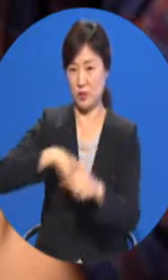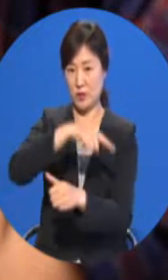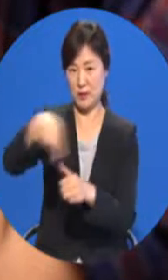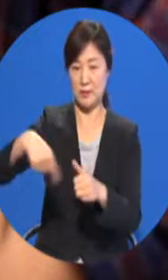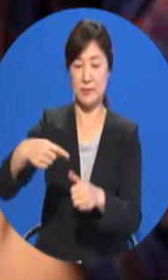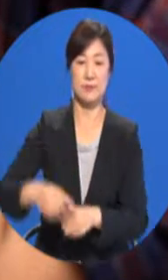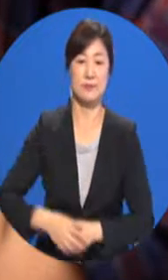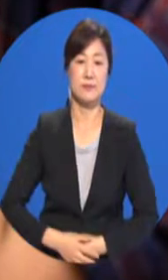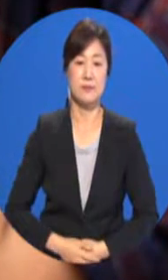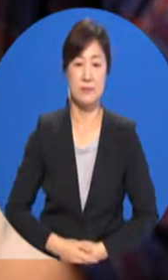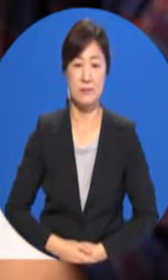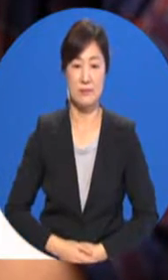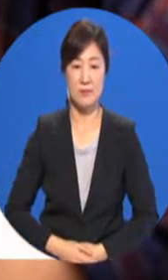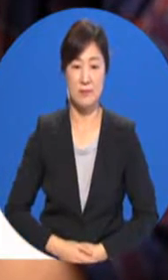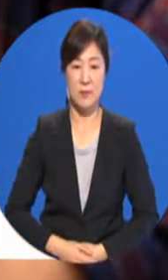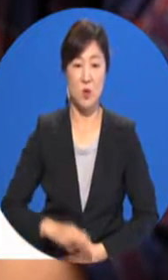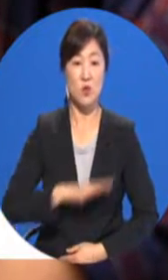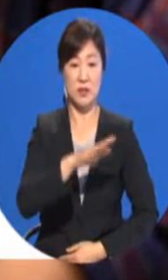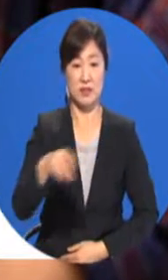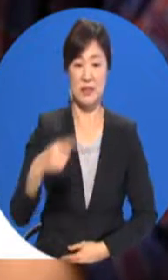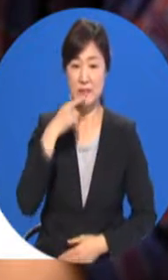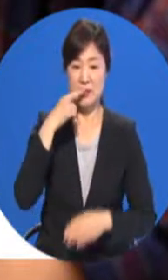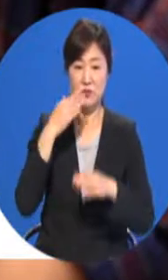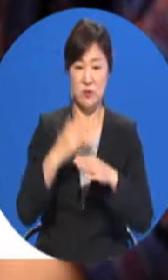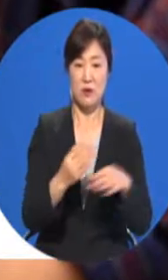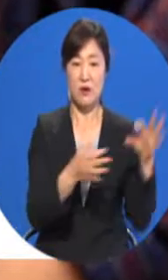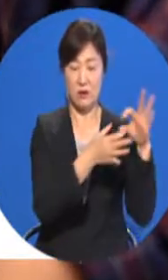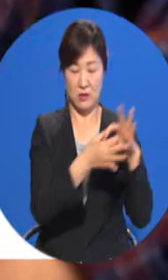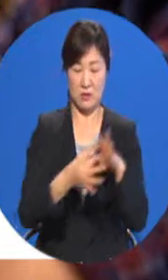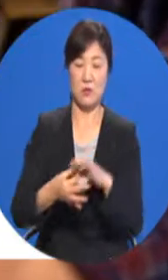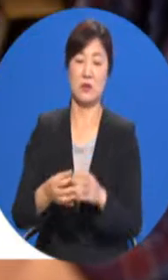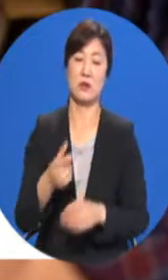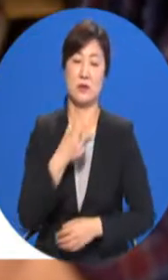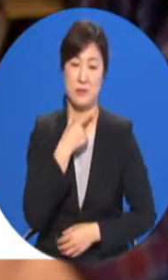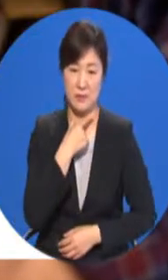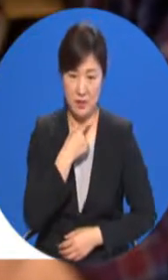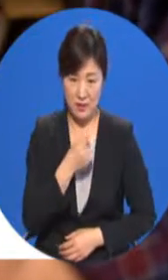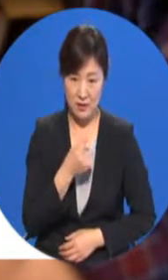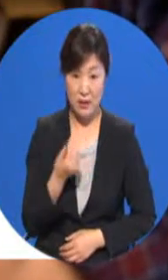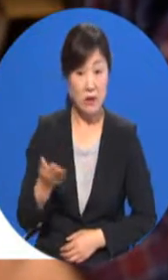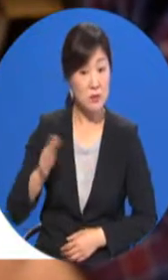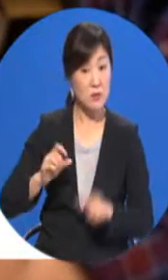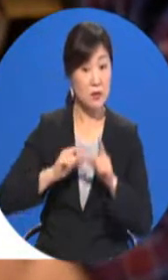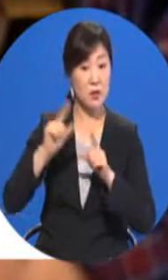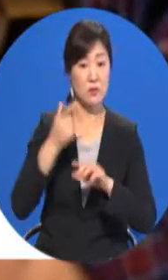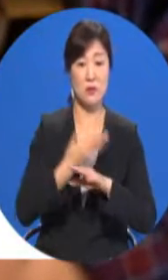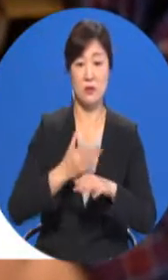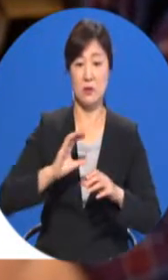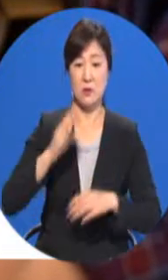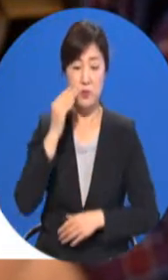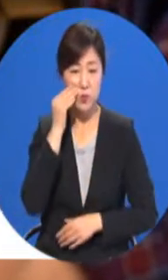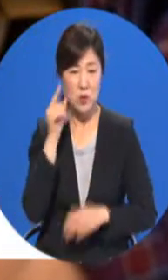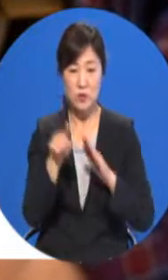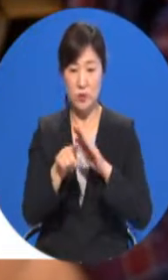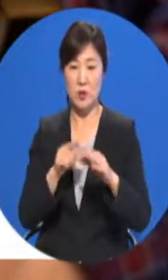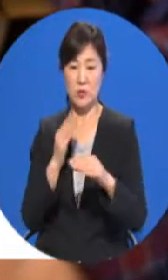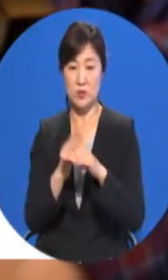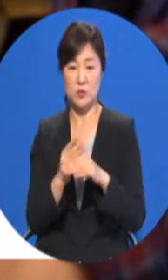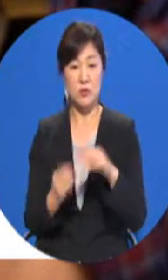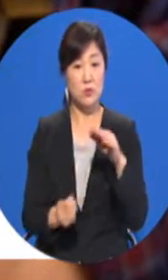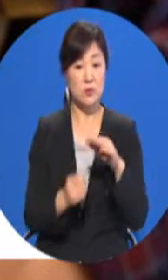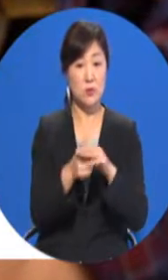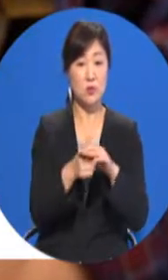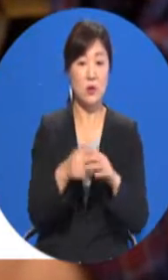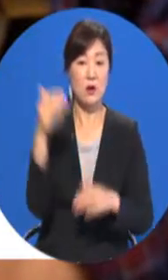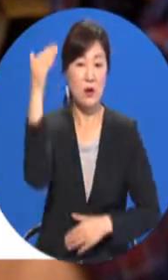we hope that democracy will be ongoing. But in all the other countries, it was sort